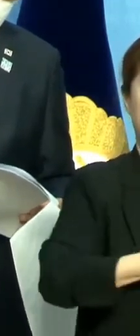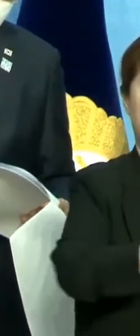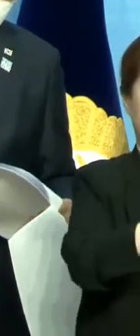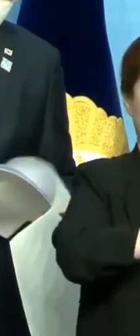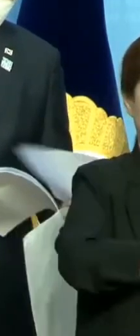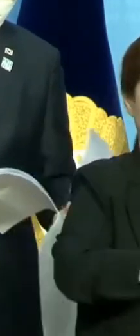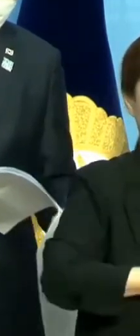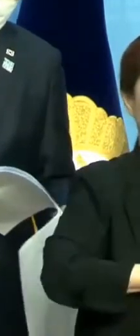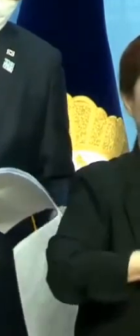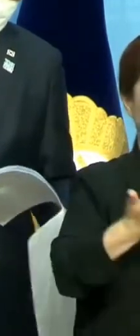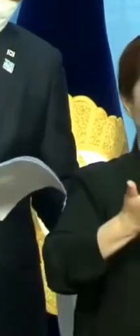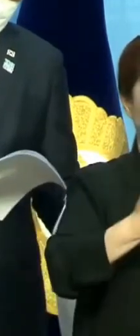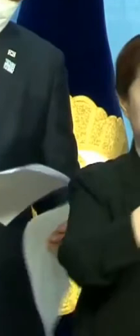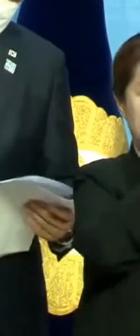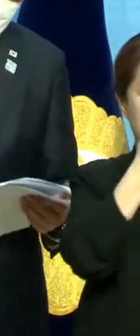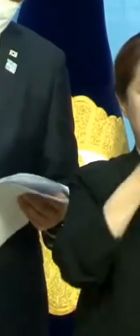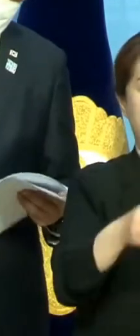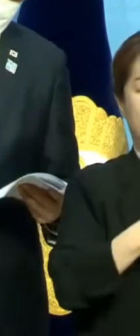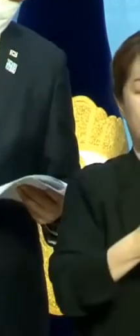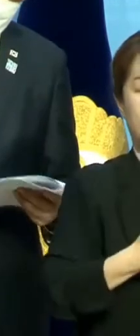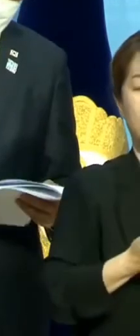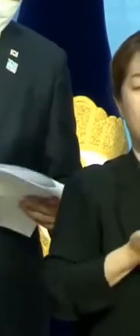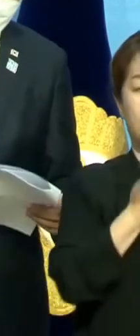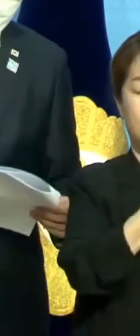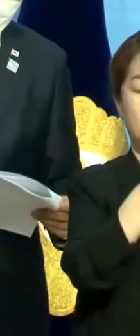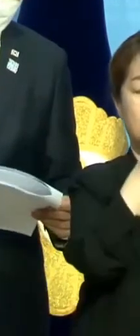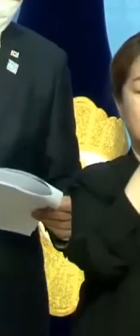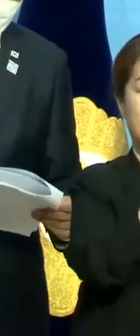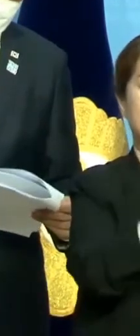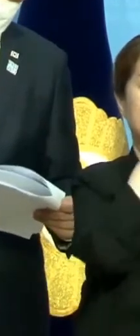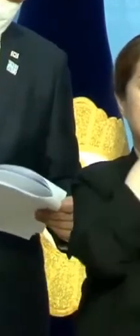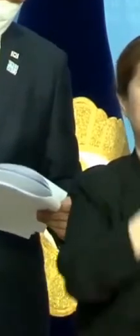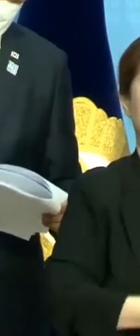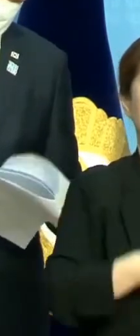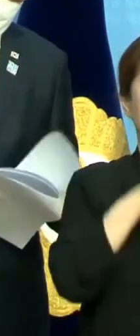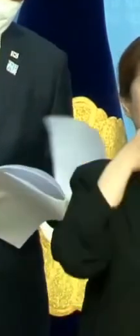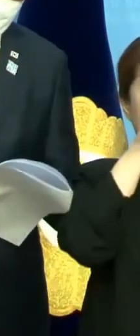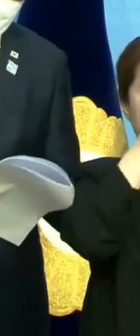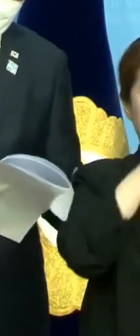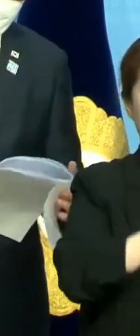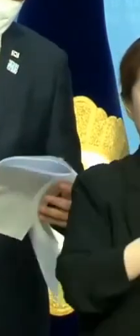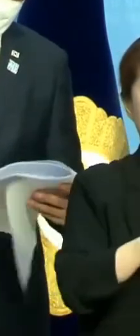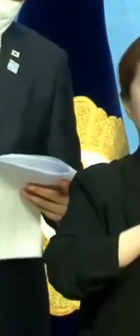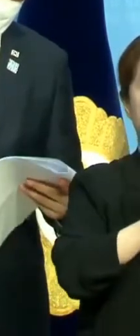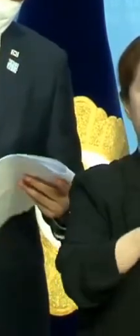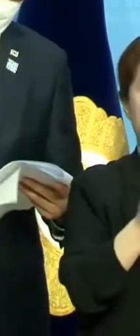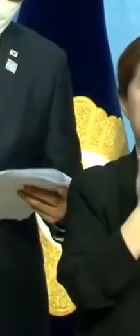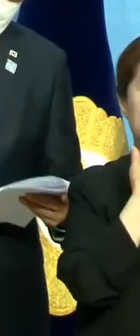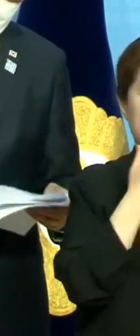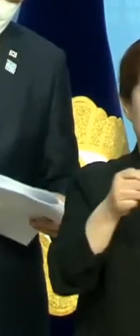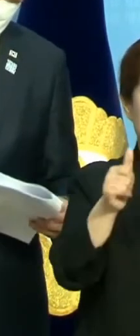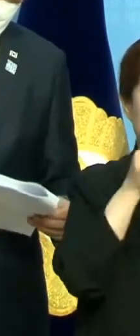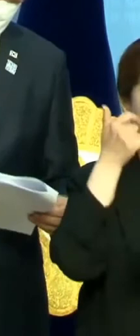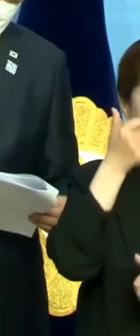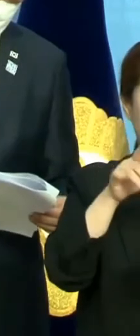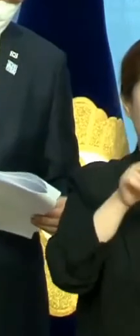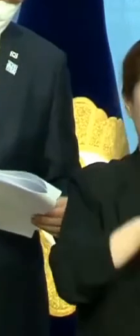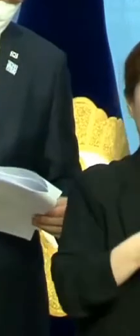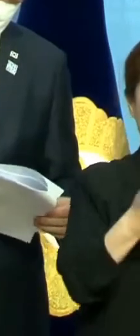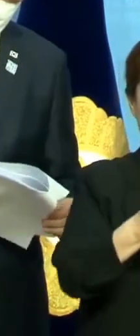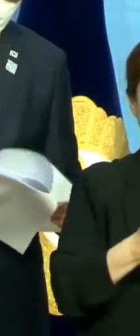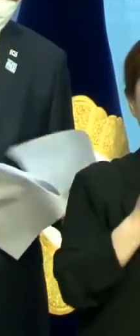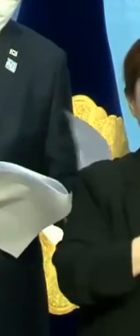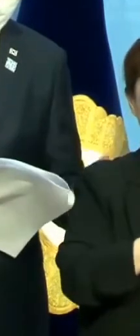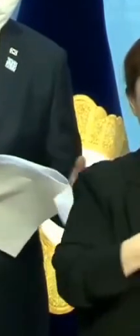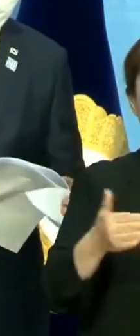제공한 보도자료의 증거자료와 함께 잘 명시되어 있습니다. 궁금한 게 있으시면 추후 잠시 후 질의응답 시간에 받도록 하겠습니다.